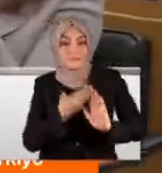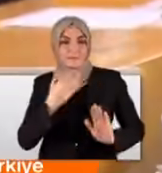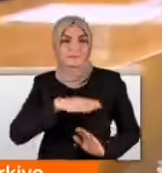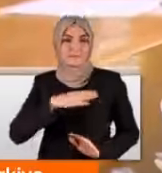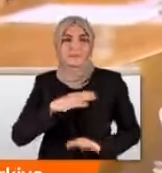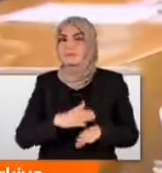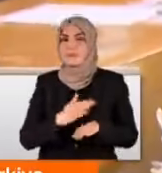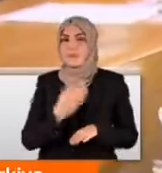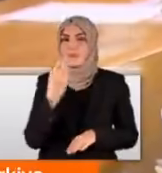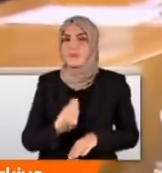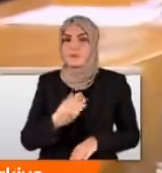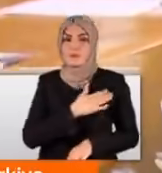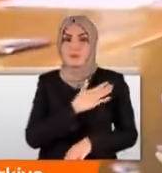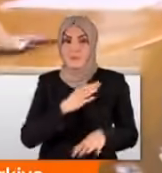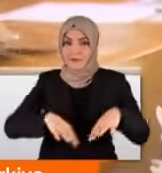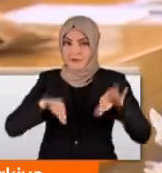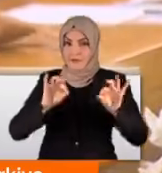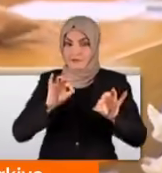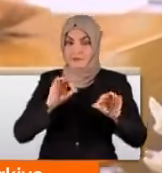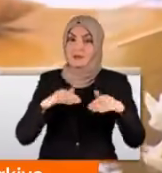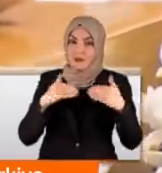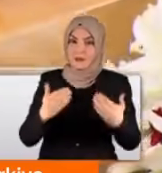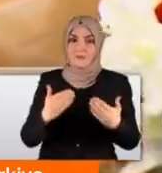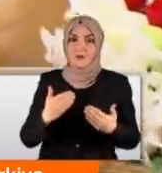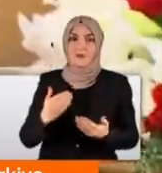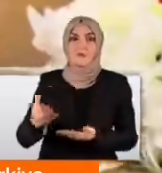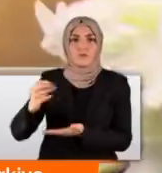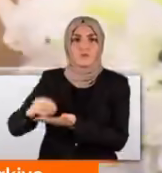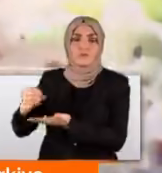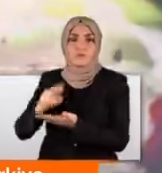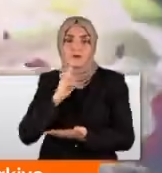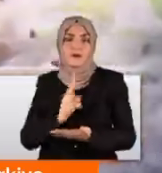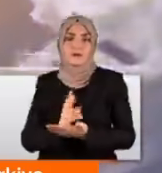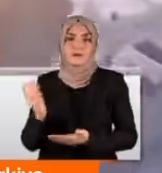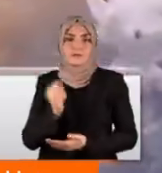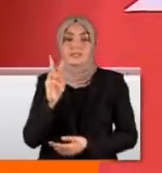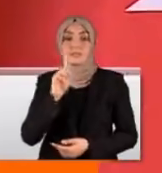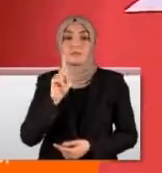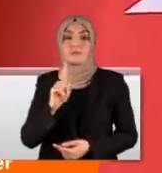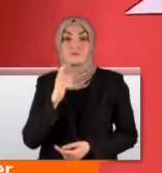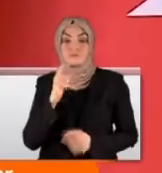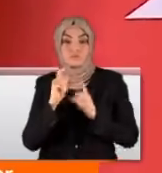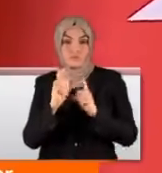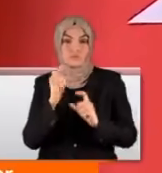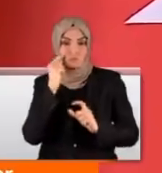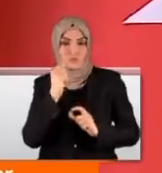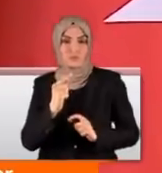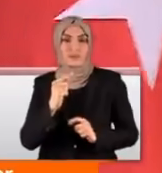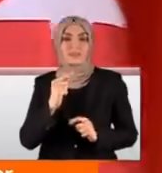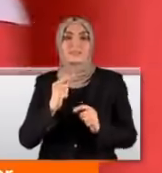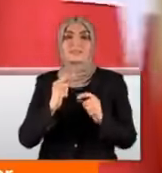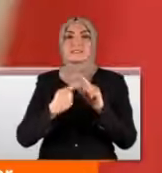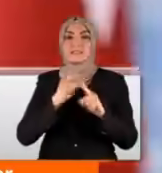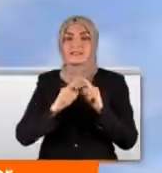gerekçe olarak da CHP'nin hazırladığı ancak toplatılma kararı verilen 21 soruda fetö'nün siyasi ayağı broşür gösterilmişti